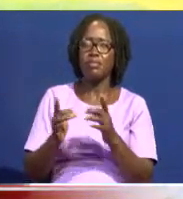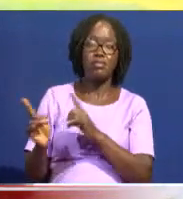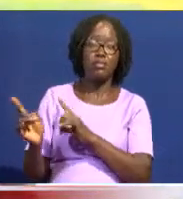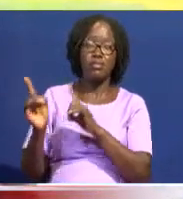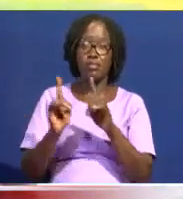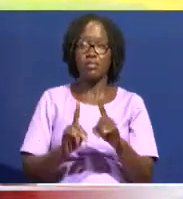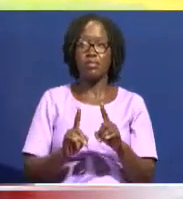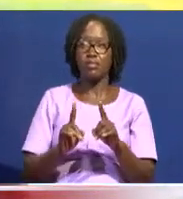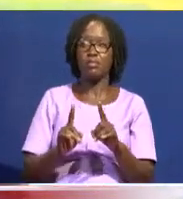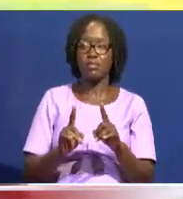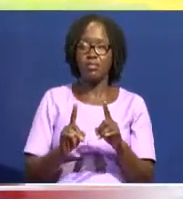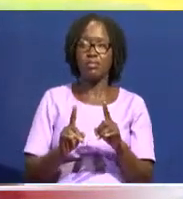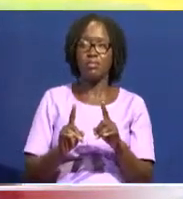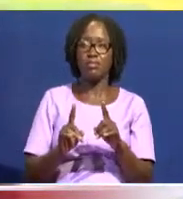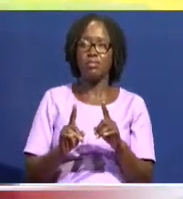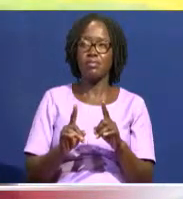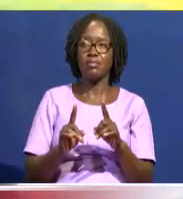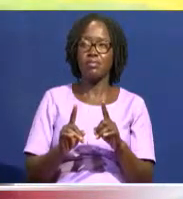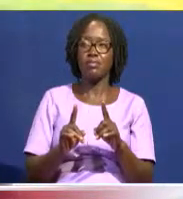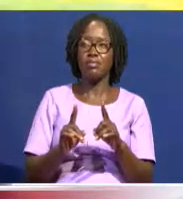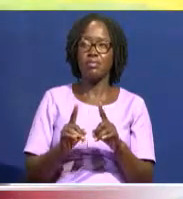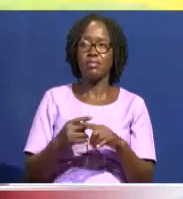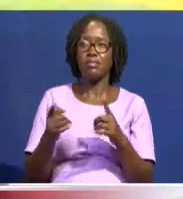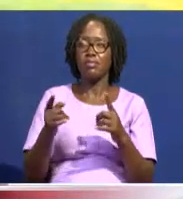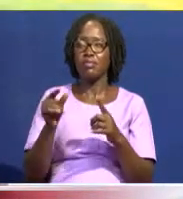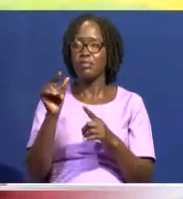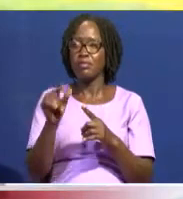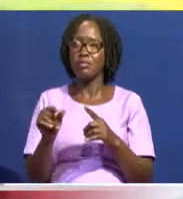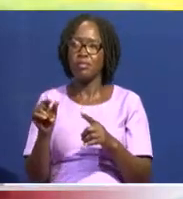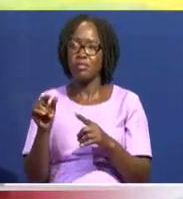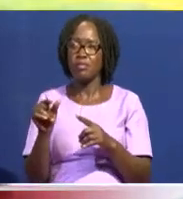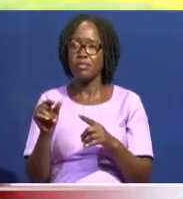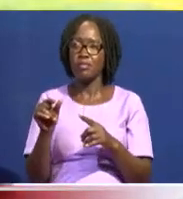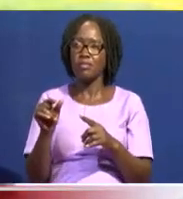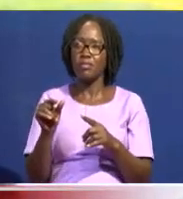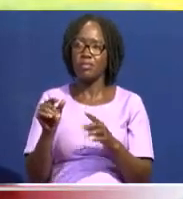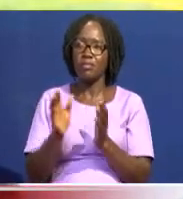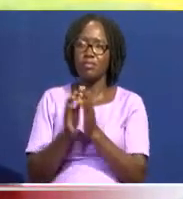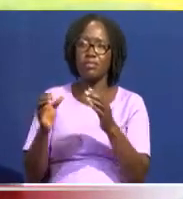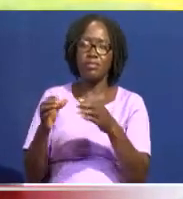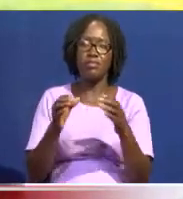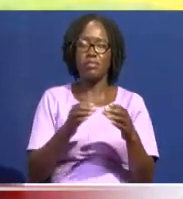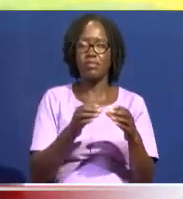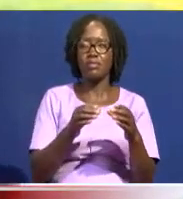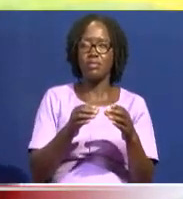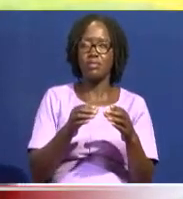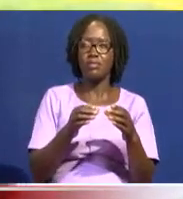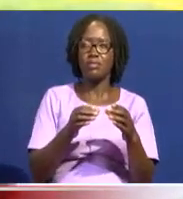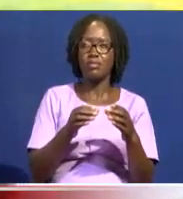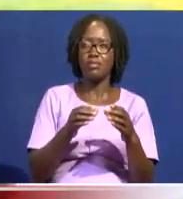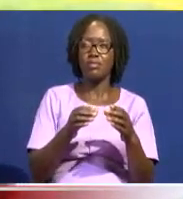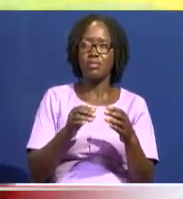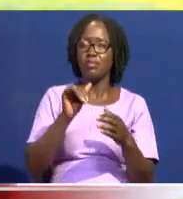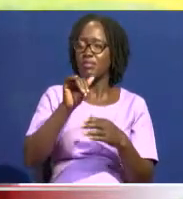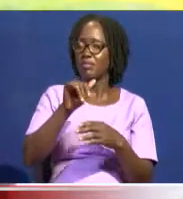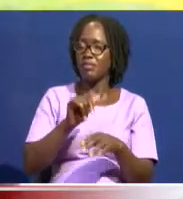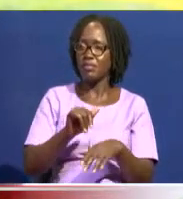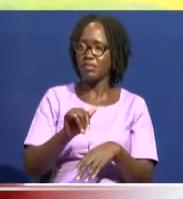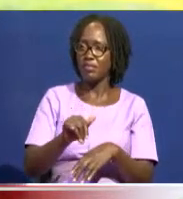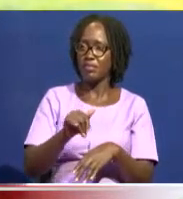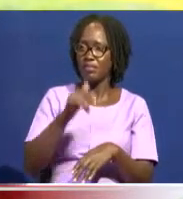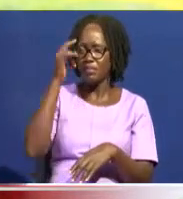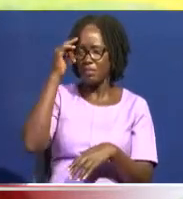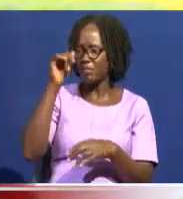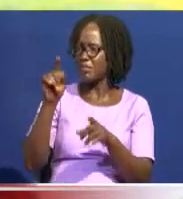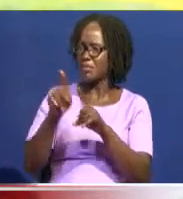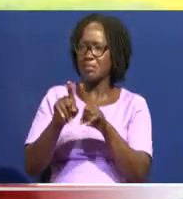well. But in terms of that, you can tell by the scoring. Scoring has been very low the last couple of events. Shows guys are ready for the Open, I think. And